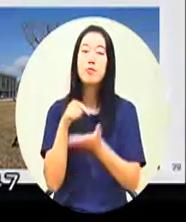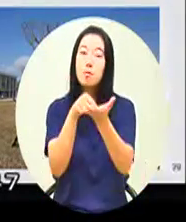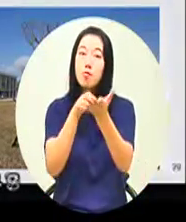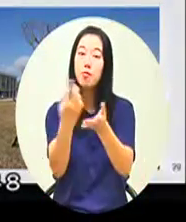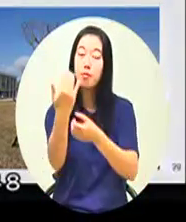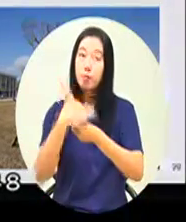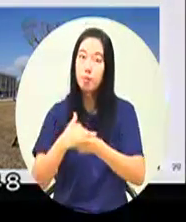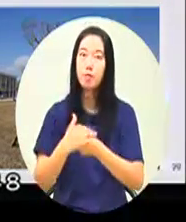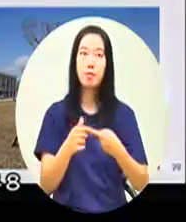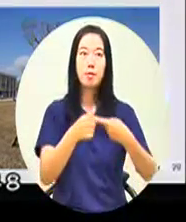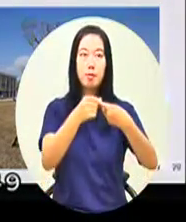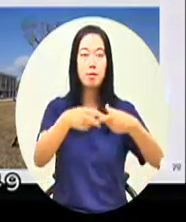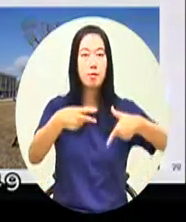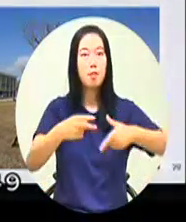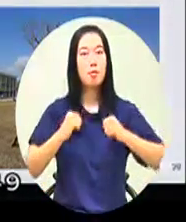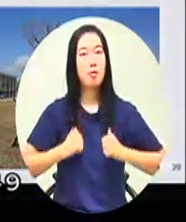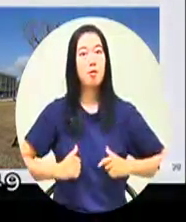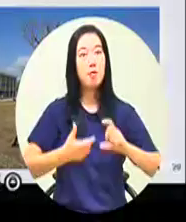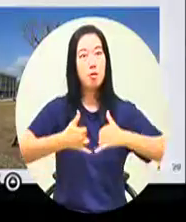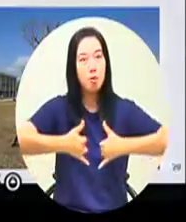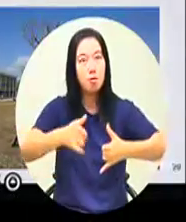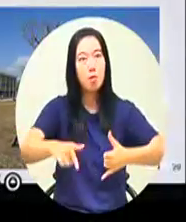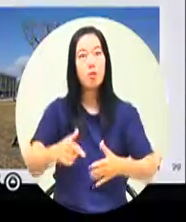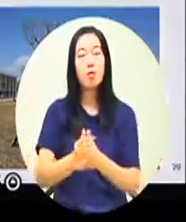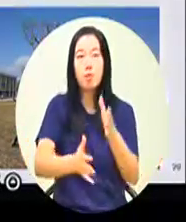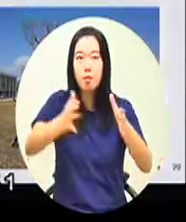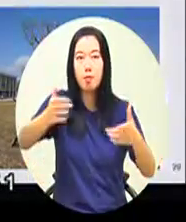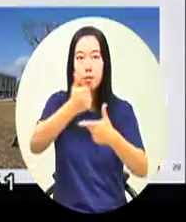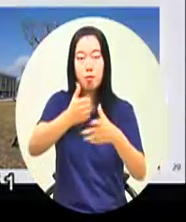一个就是仁雄路的这个部分是营建署补助我